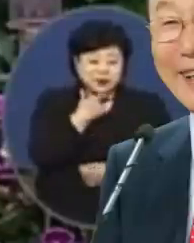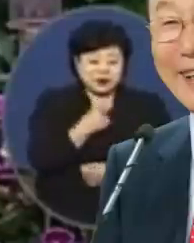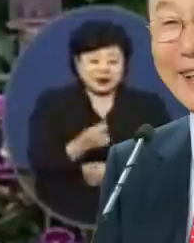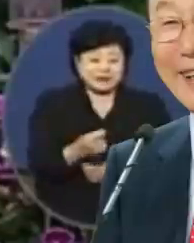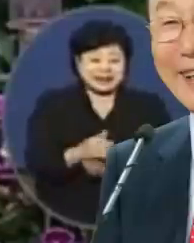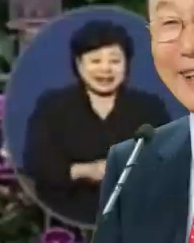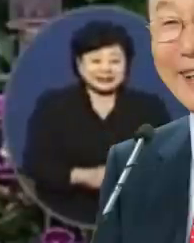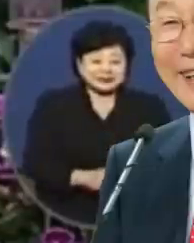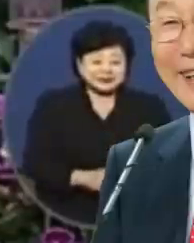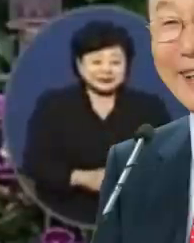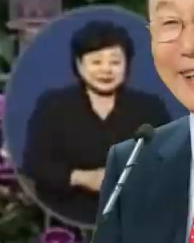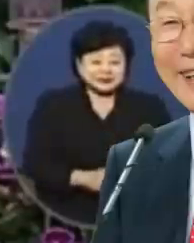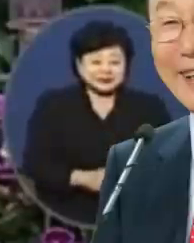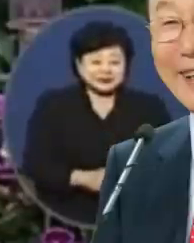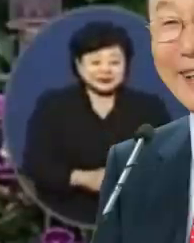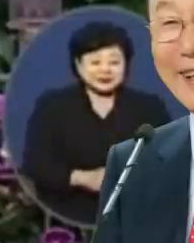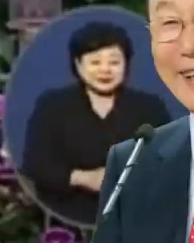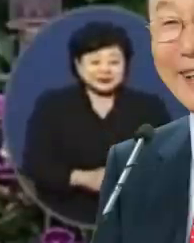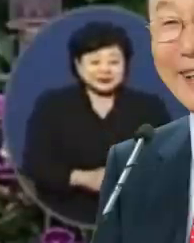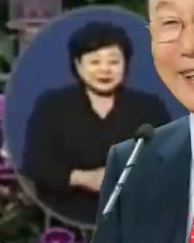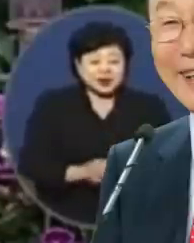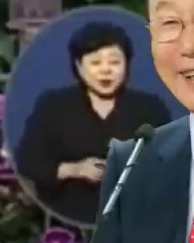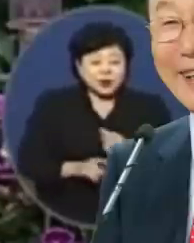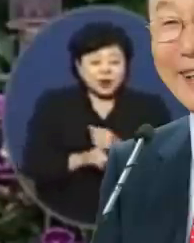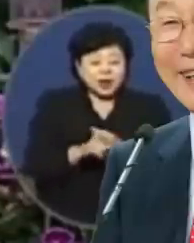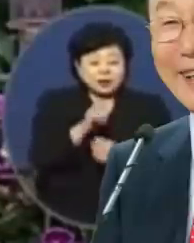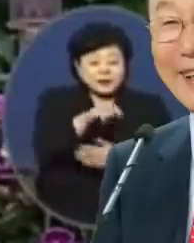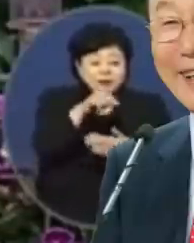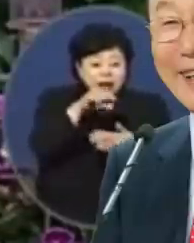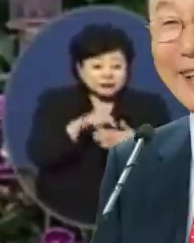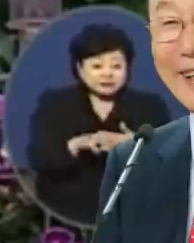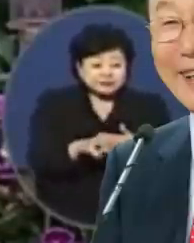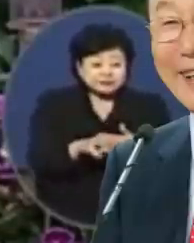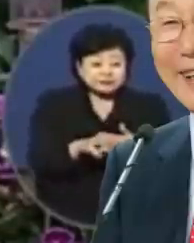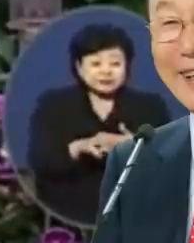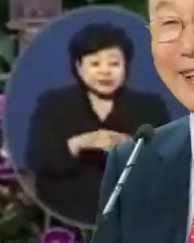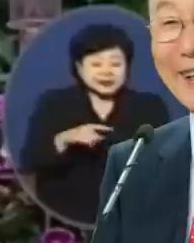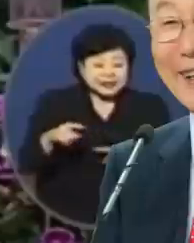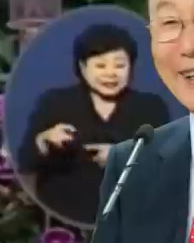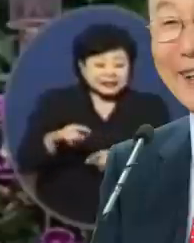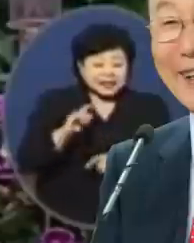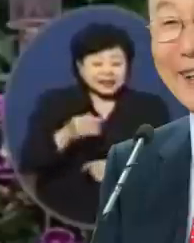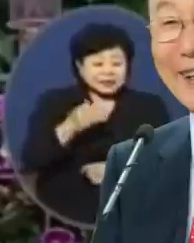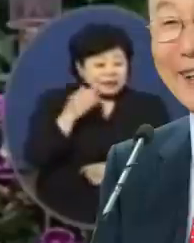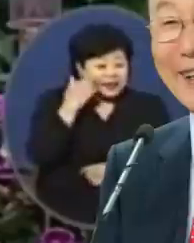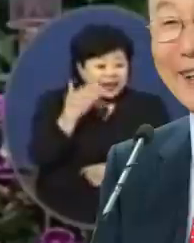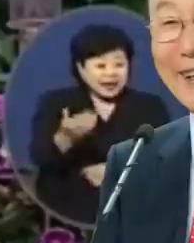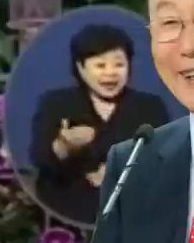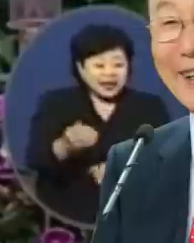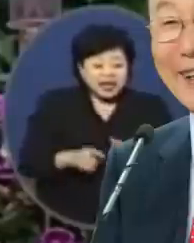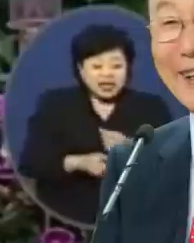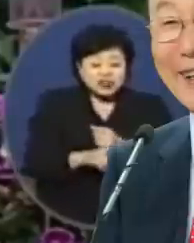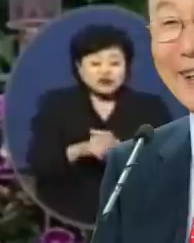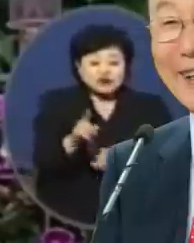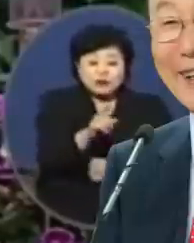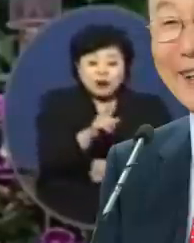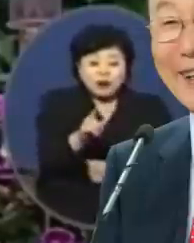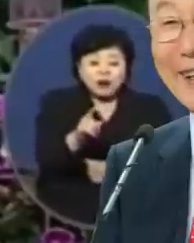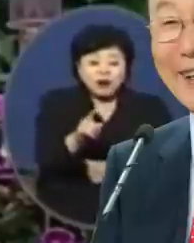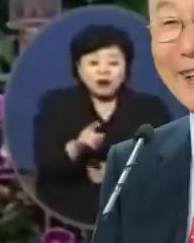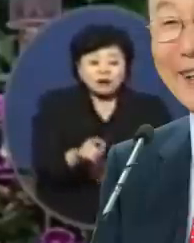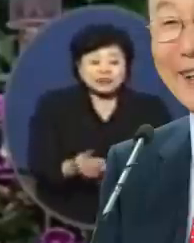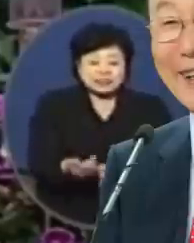은혜를 나누겠습니다. 왜 우리 마음을 다스려야 됩니까? 그 이유는